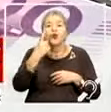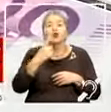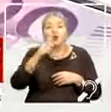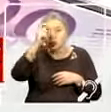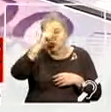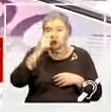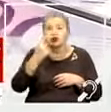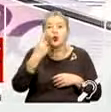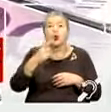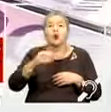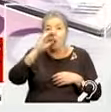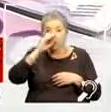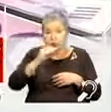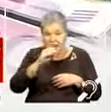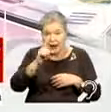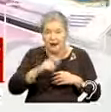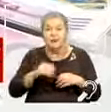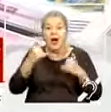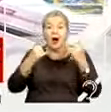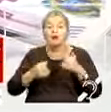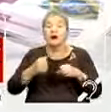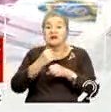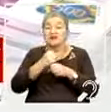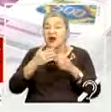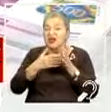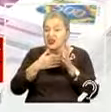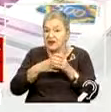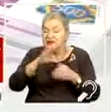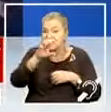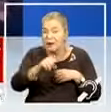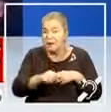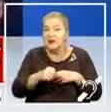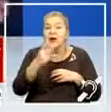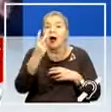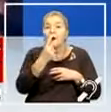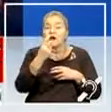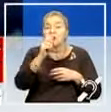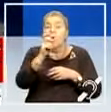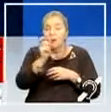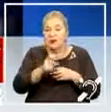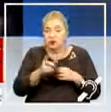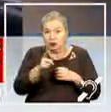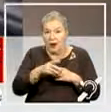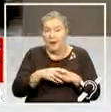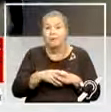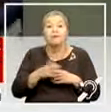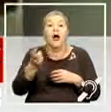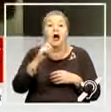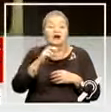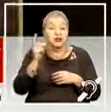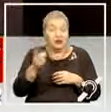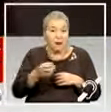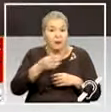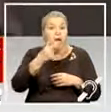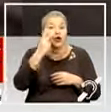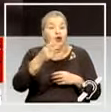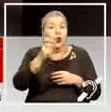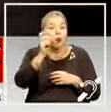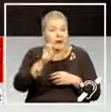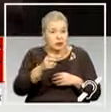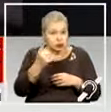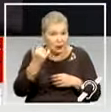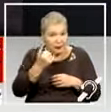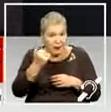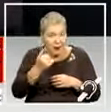prezent polițiștii fac demersuri pentru a-i prinde și pe acești 2 falsificatori. Pe de altă parte, trebuie spus că cele două persoane care